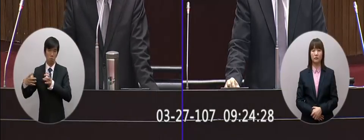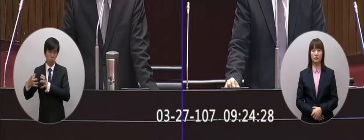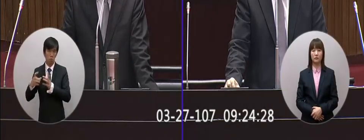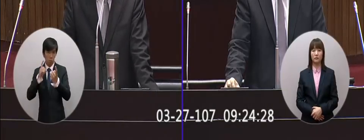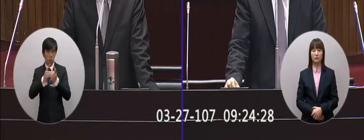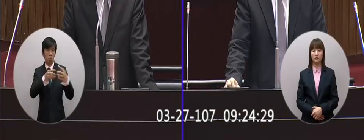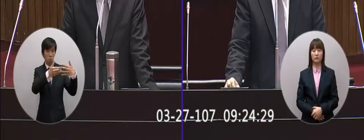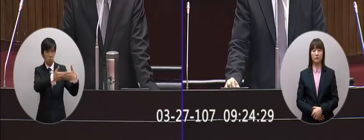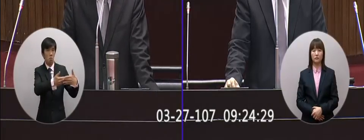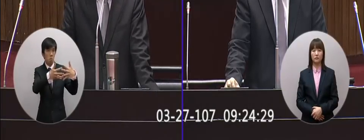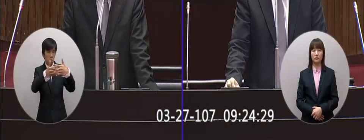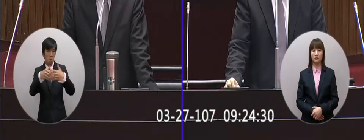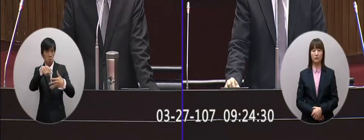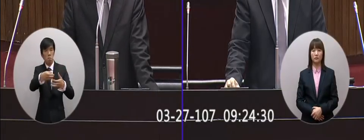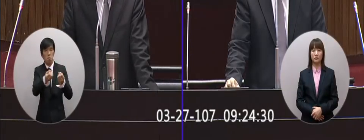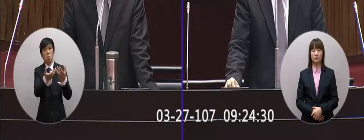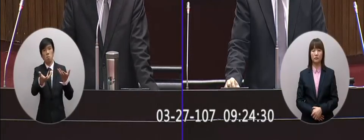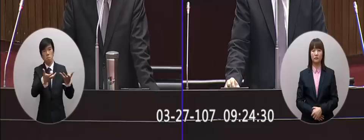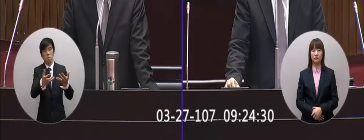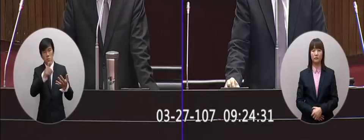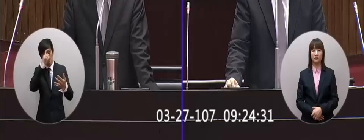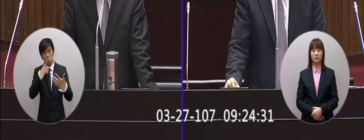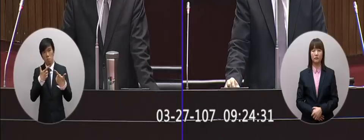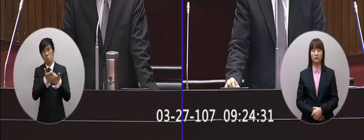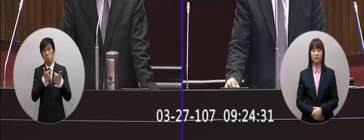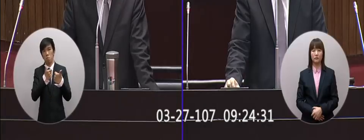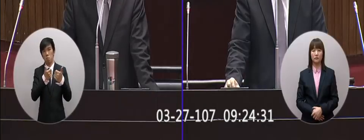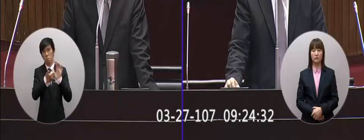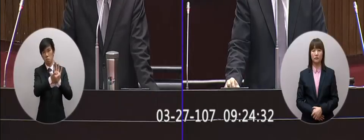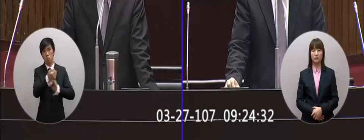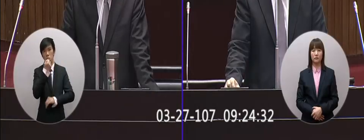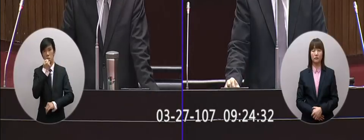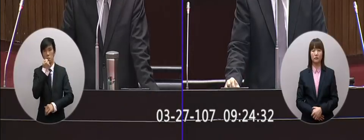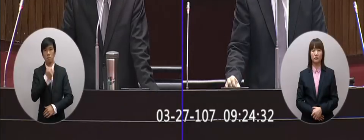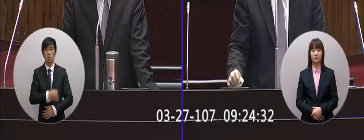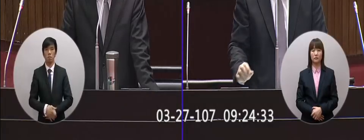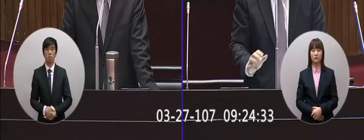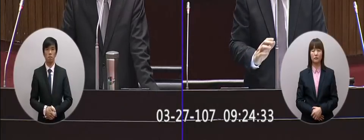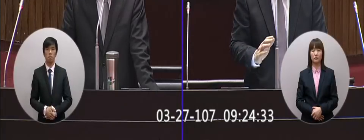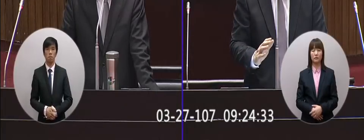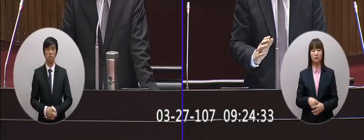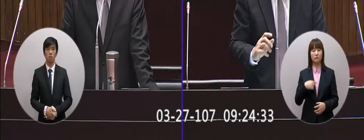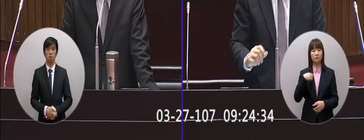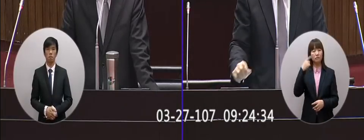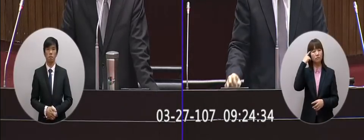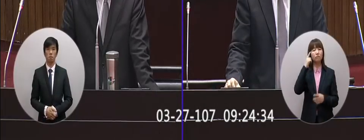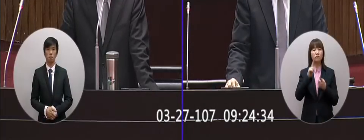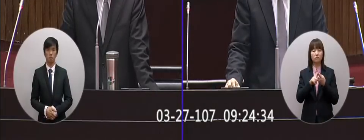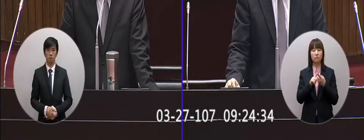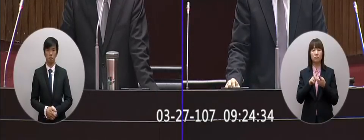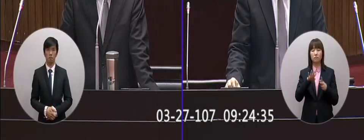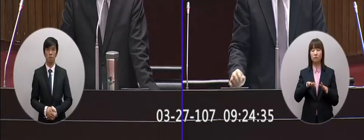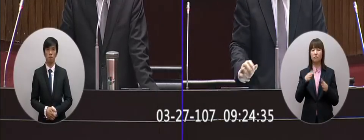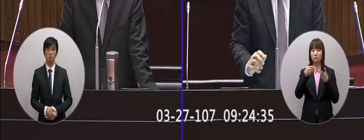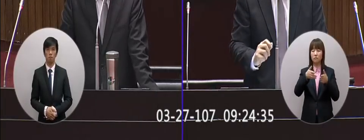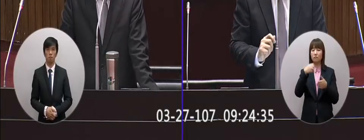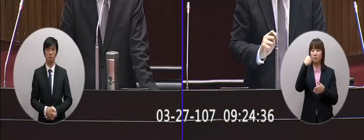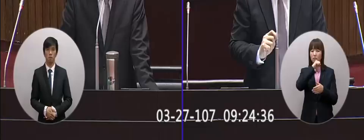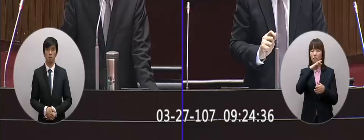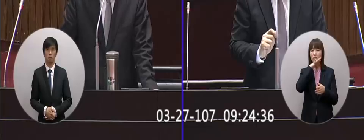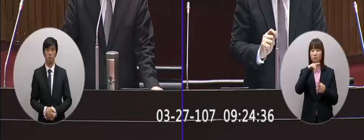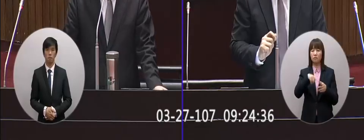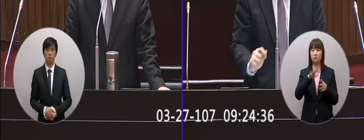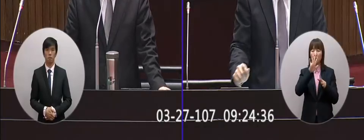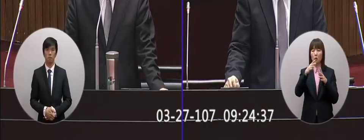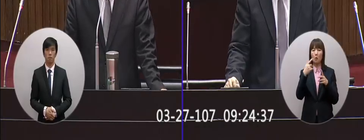美贸易这个对抗的这个影响。 我想是这个对于台湾来说其实也充